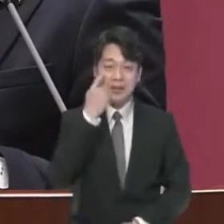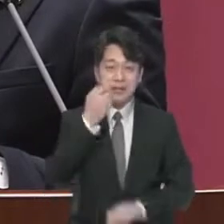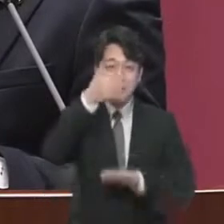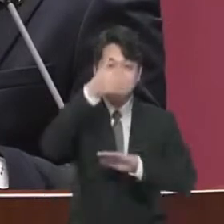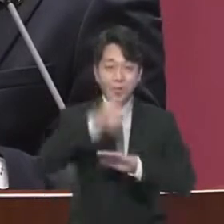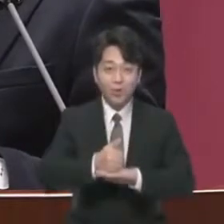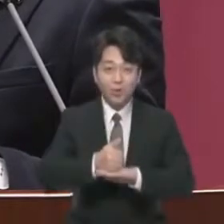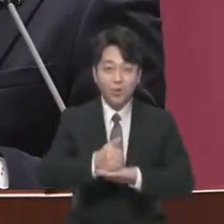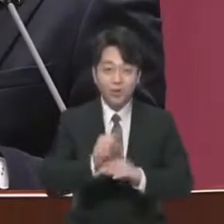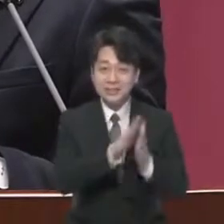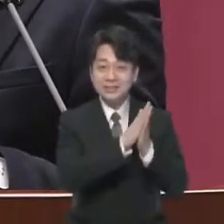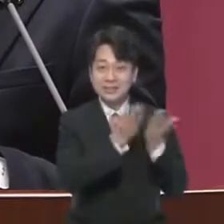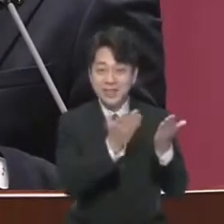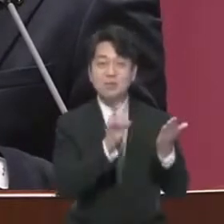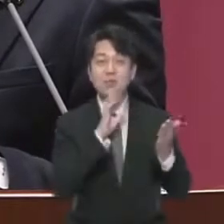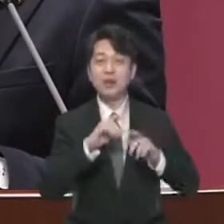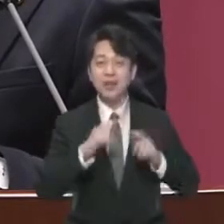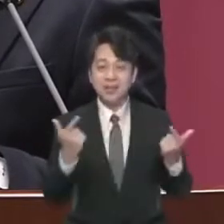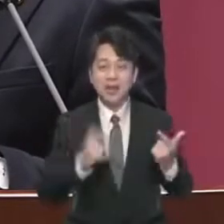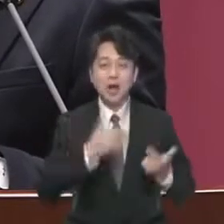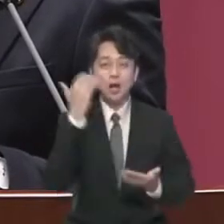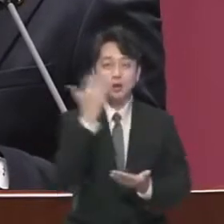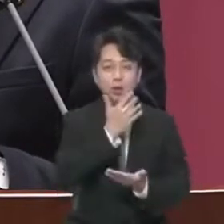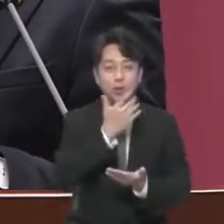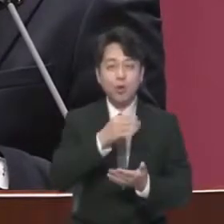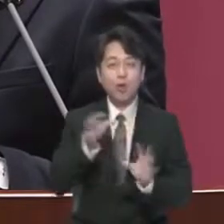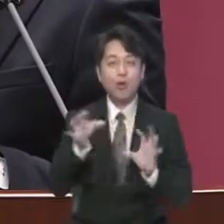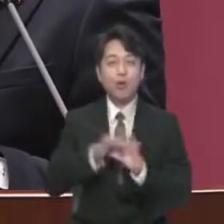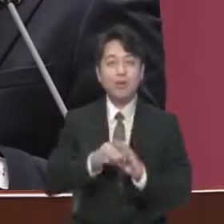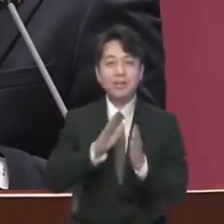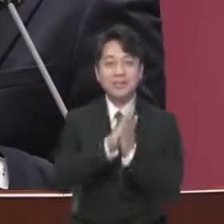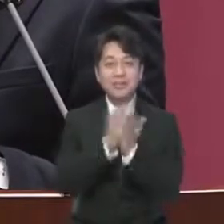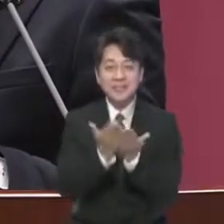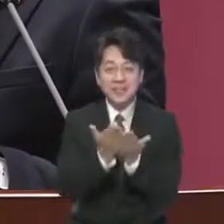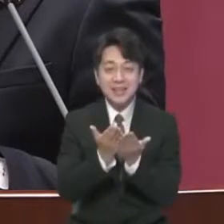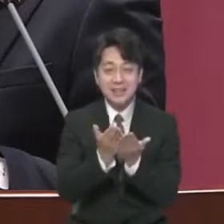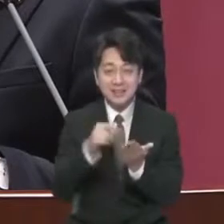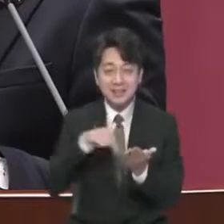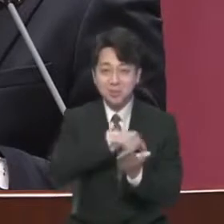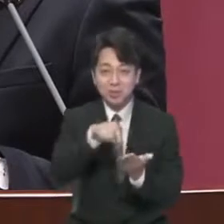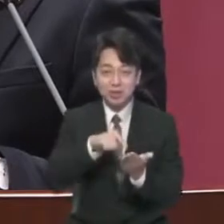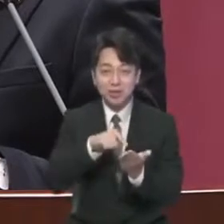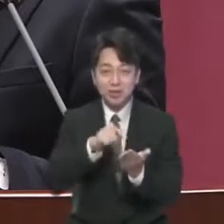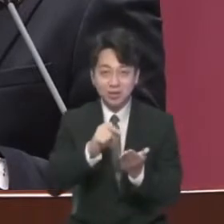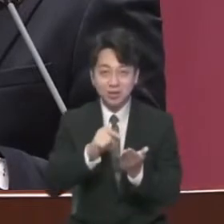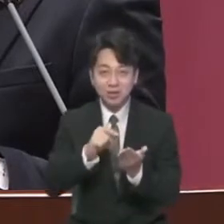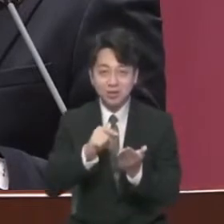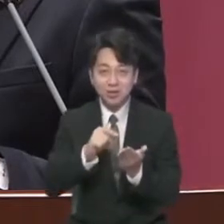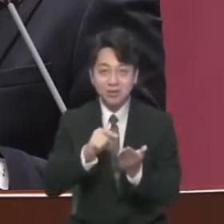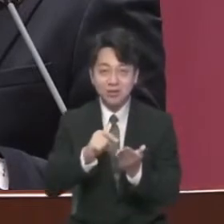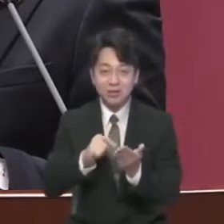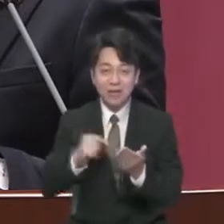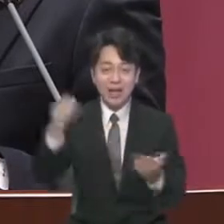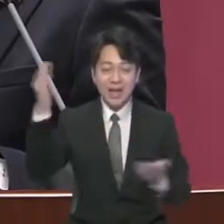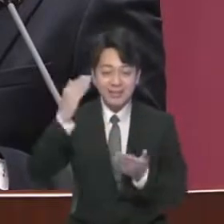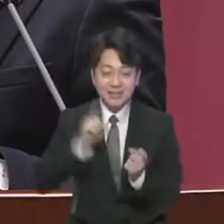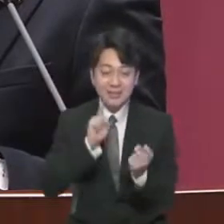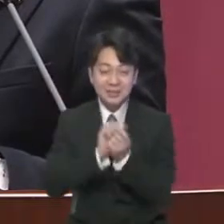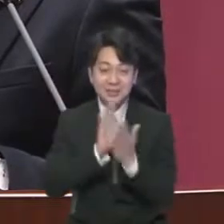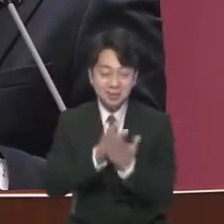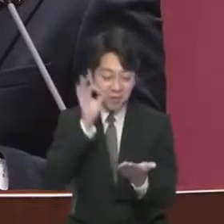그러니까 이 책만이 아니라 성교육과 관련된 책은 학생들이 직접 보는 것이 아니라 교사들이 참고로